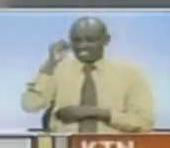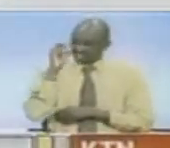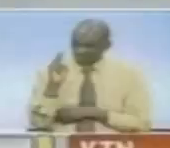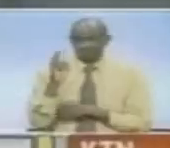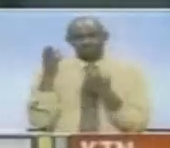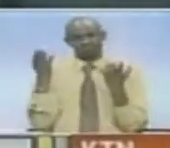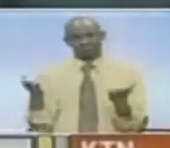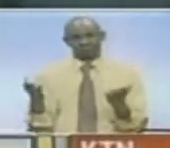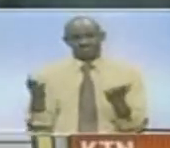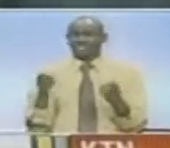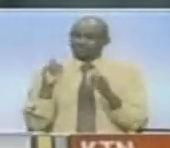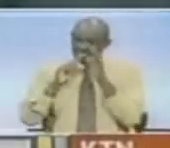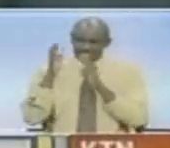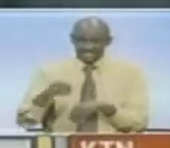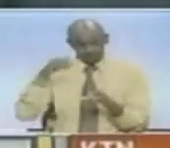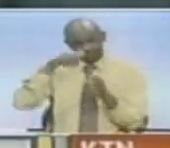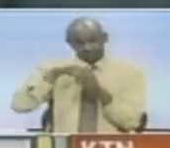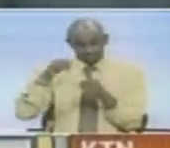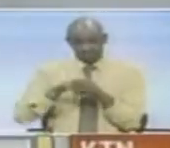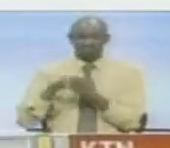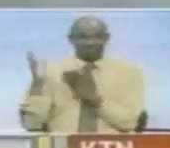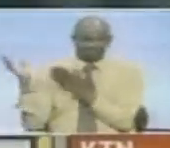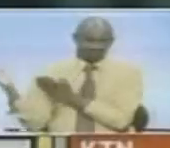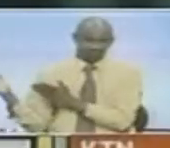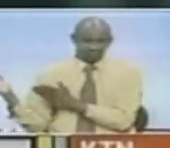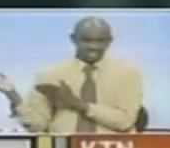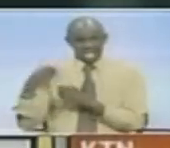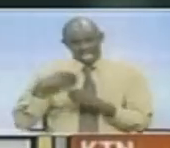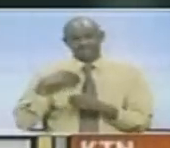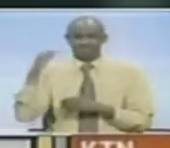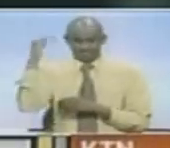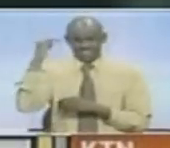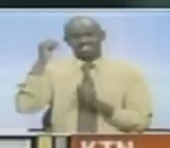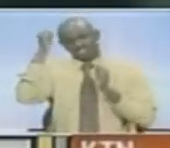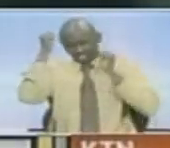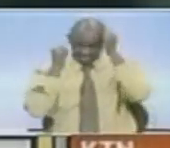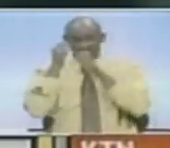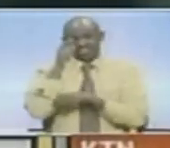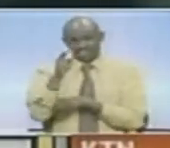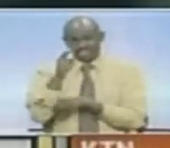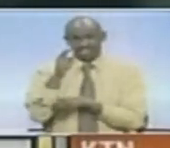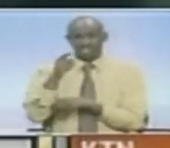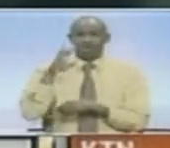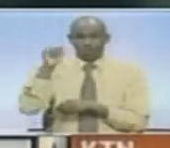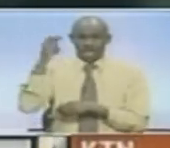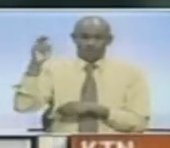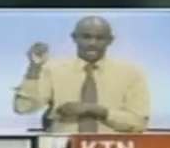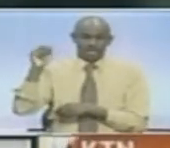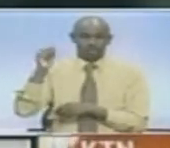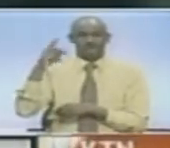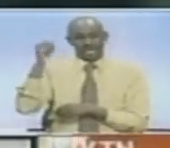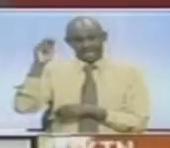Mboya, waziri wa usalama wa ndani Joseph Olelenku na mkuu wa majeshi Julius Wawero